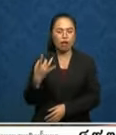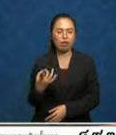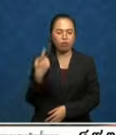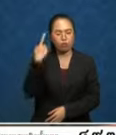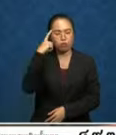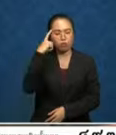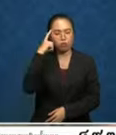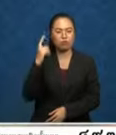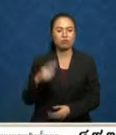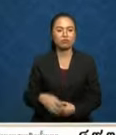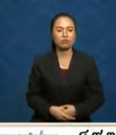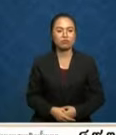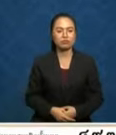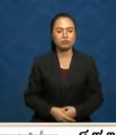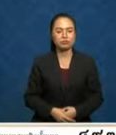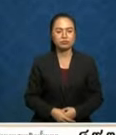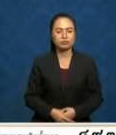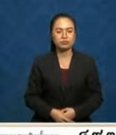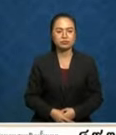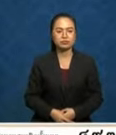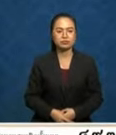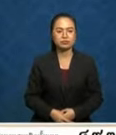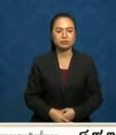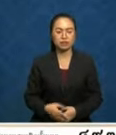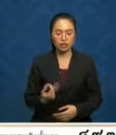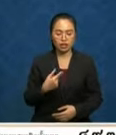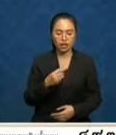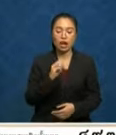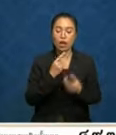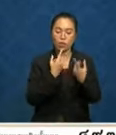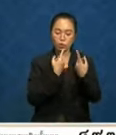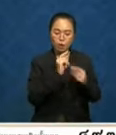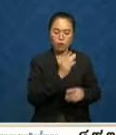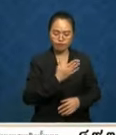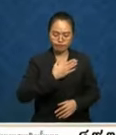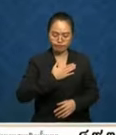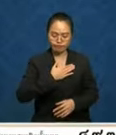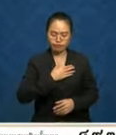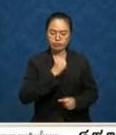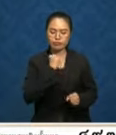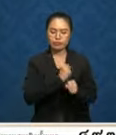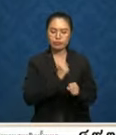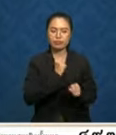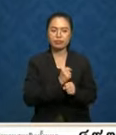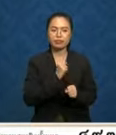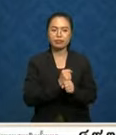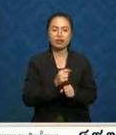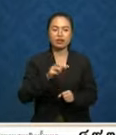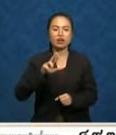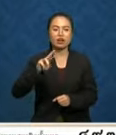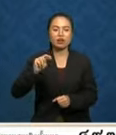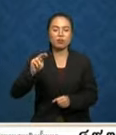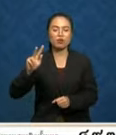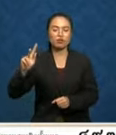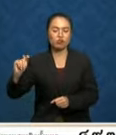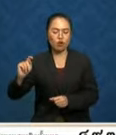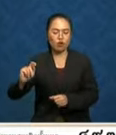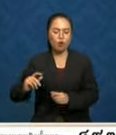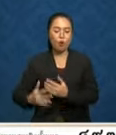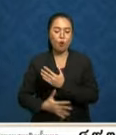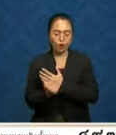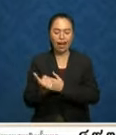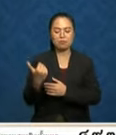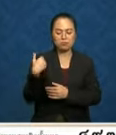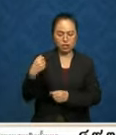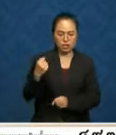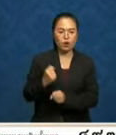ก็ท่านได้บอกว่าท่านเป็นรัฐมนตรีมาเนี่ยนะครับมีโอกาสก็ทำซะนะครับอันนี้เป็นเหตุผลว่าทำไมท่านจะทำหรือไม่ทำ